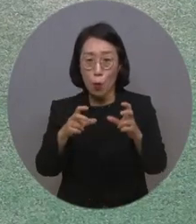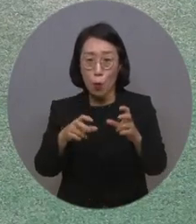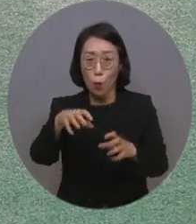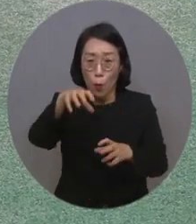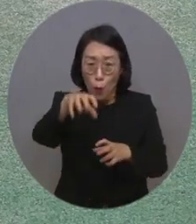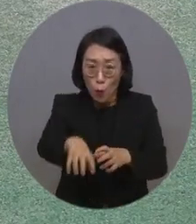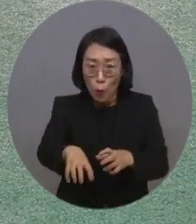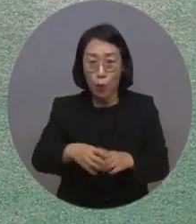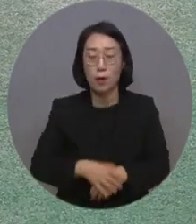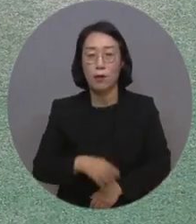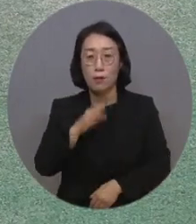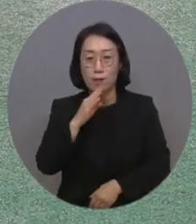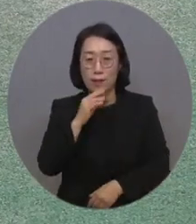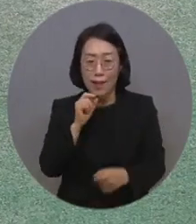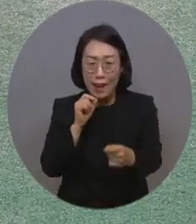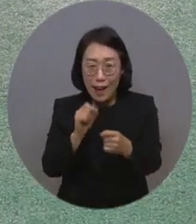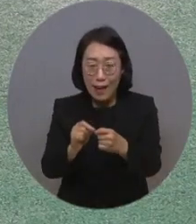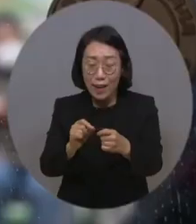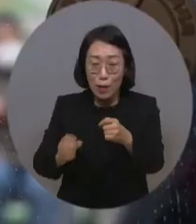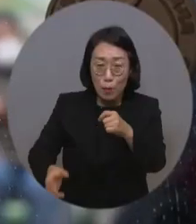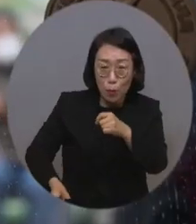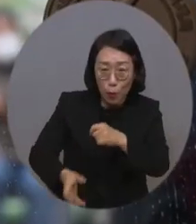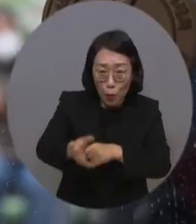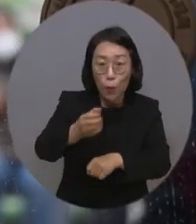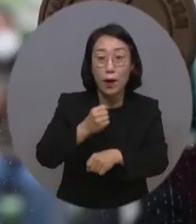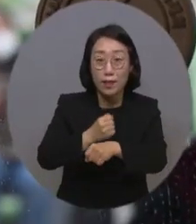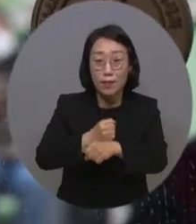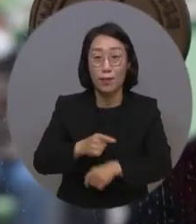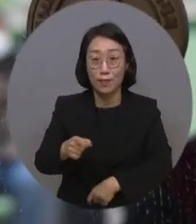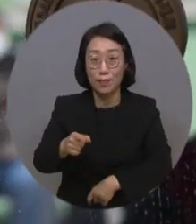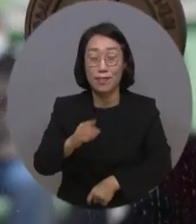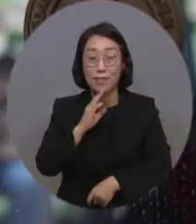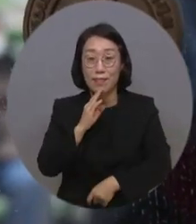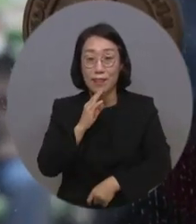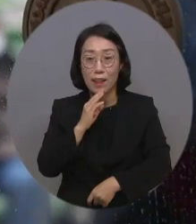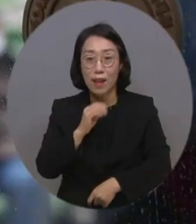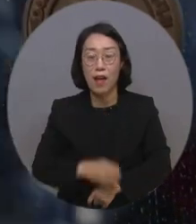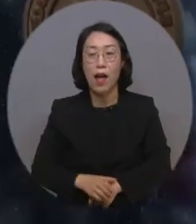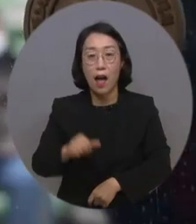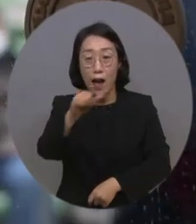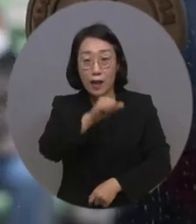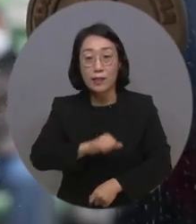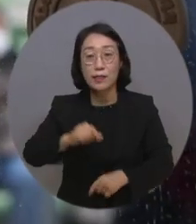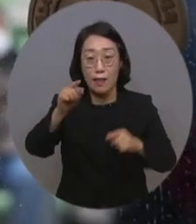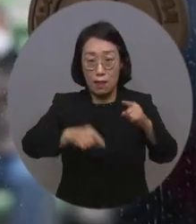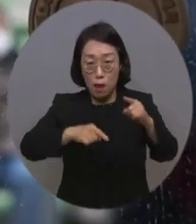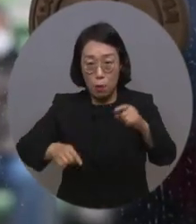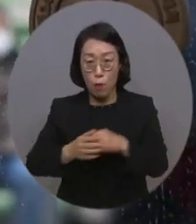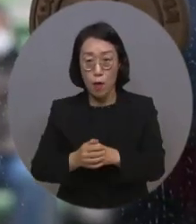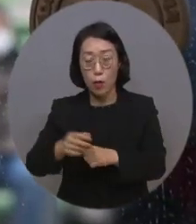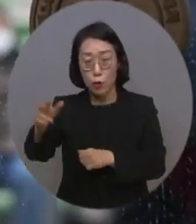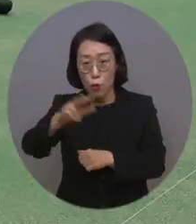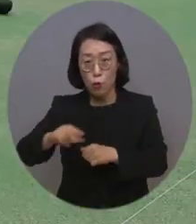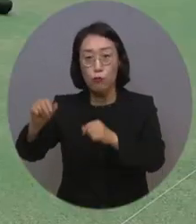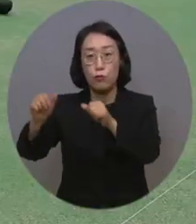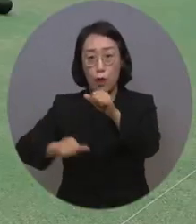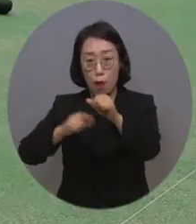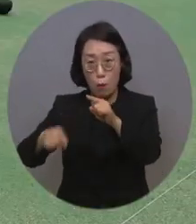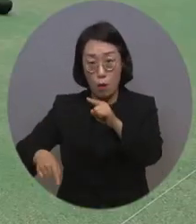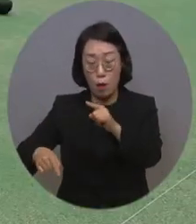재기라 불리는 표적구에 가까이 굴리는 경기로 장애인 아시안게임과 전국 장애인 체육대회 정식 종목이며